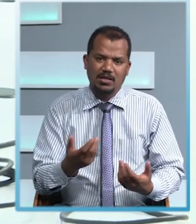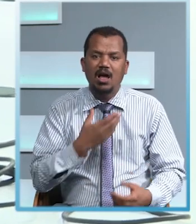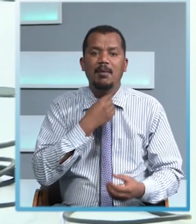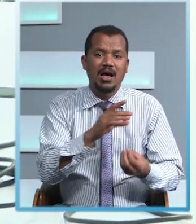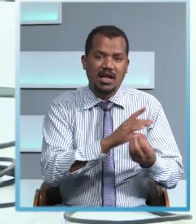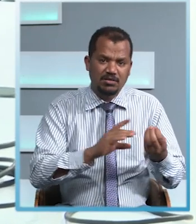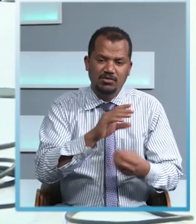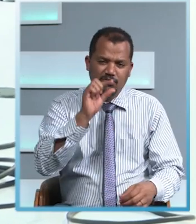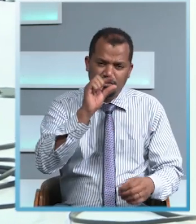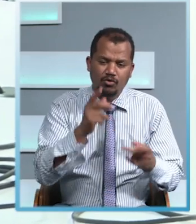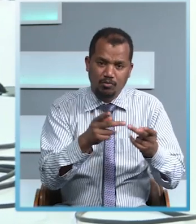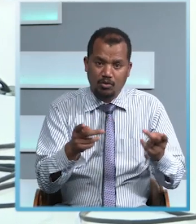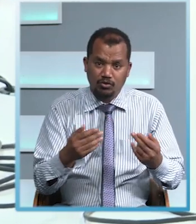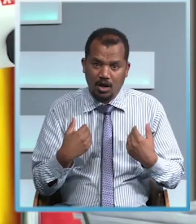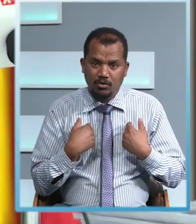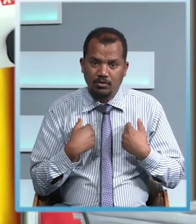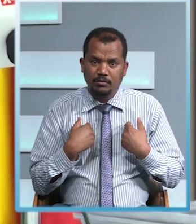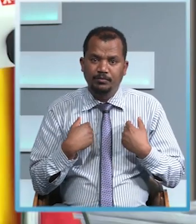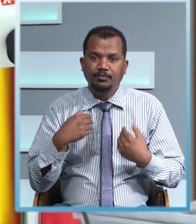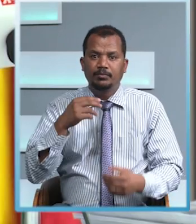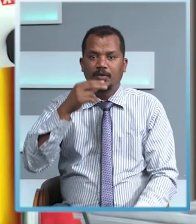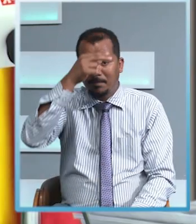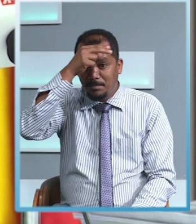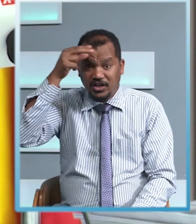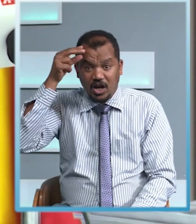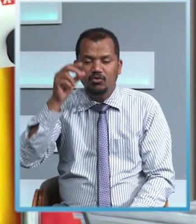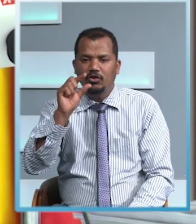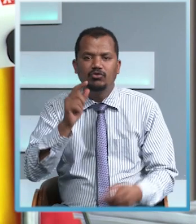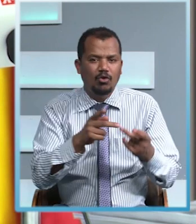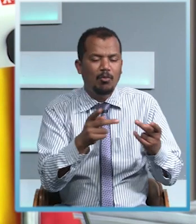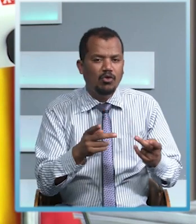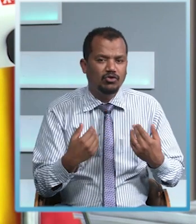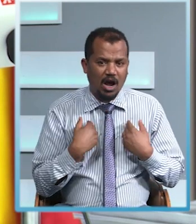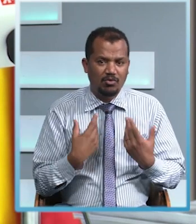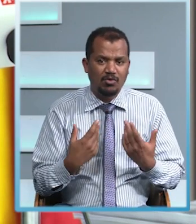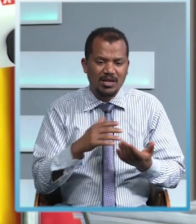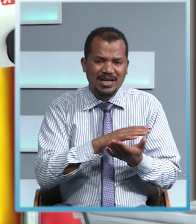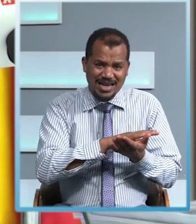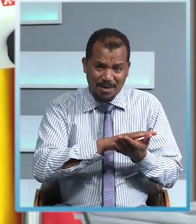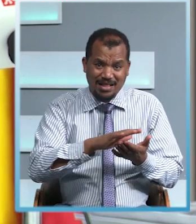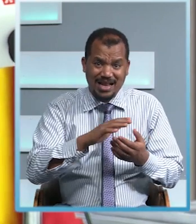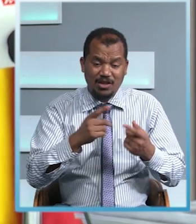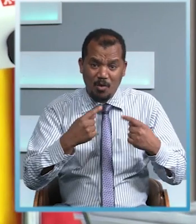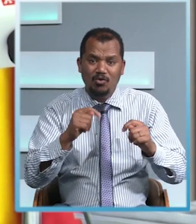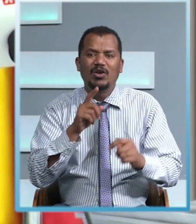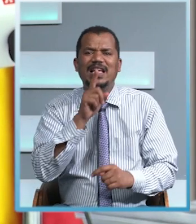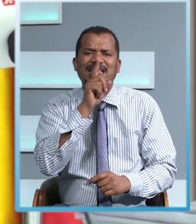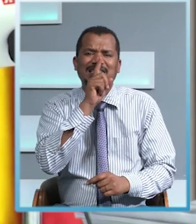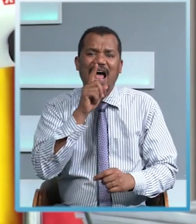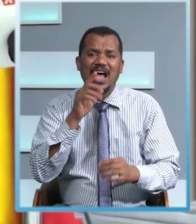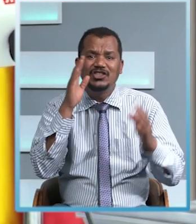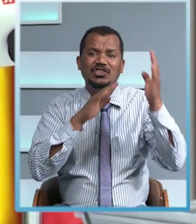በዋናነት ማለት ነው። አማራ ክልልም የተወሰኑ ቦታዎች አሉ። በቤንሻንጉል ጉሙዝም እንደዚሁ የተወሰኑ ቦታዎች አሉ። ለማጥናት ተሞክሮም